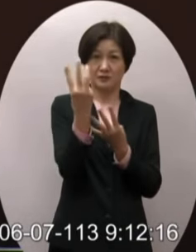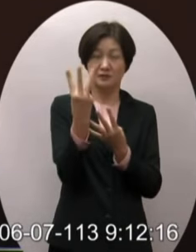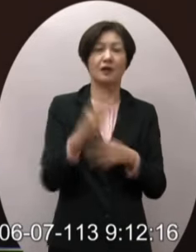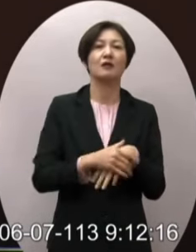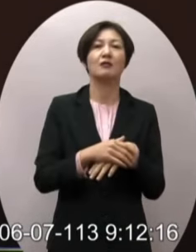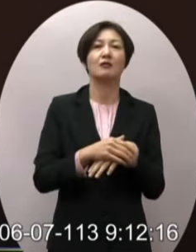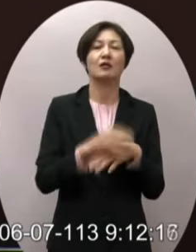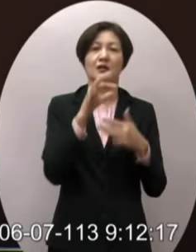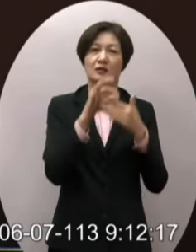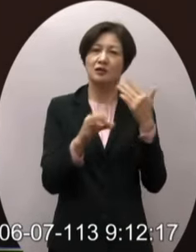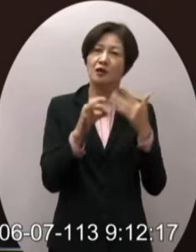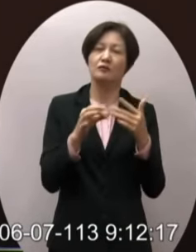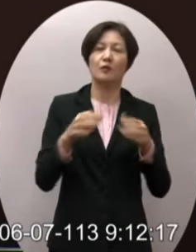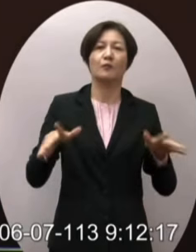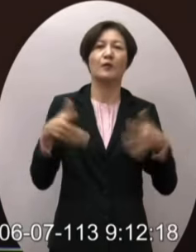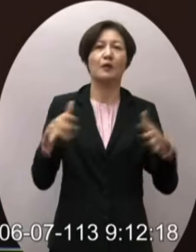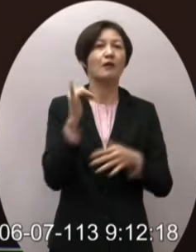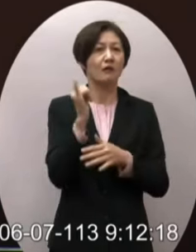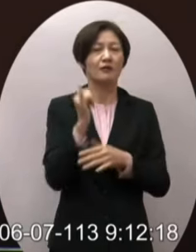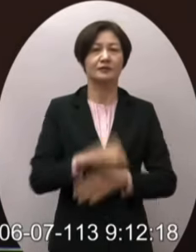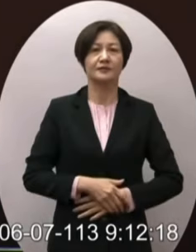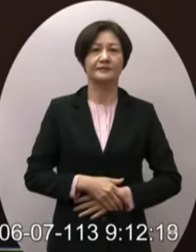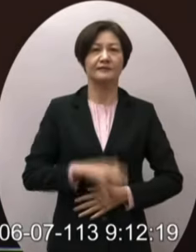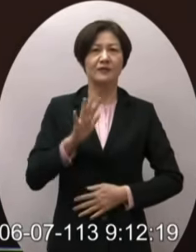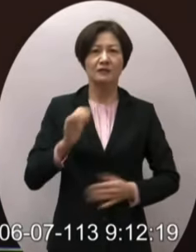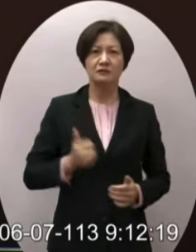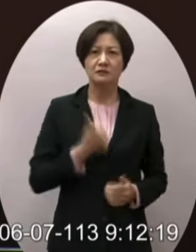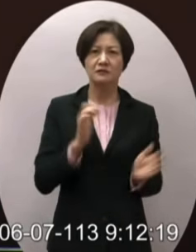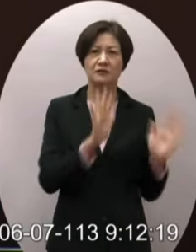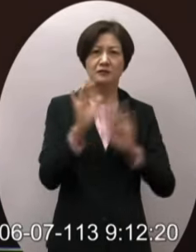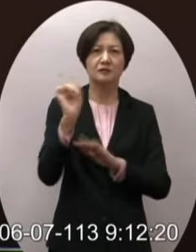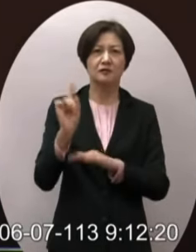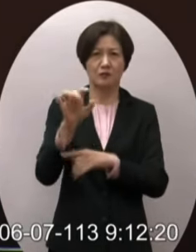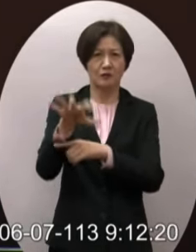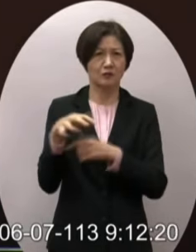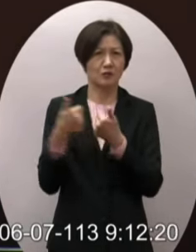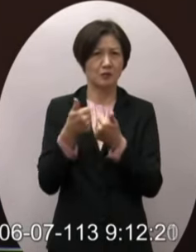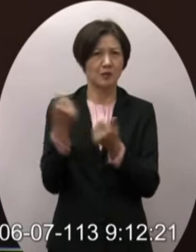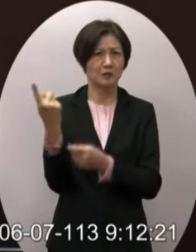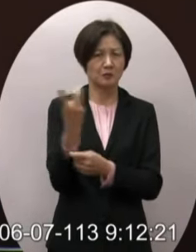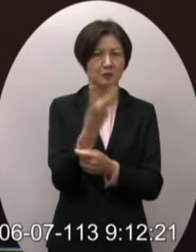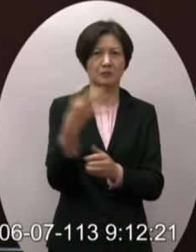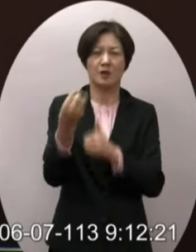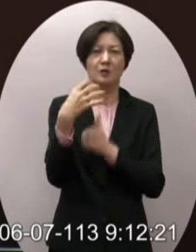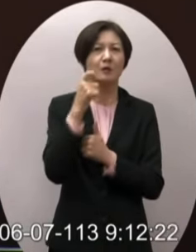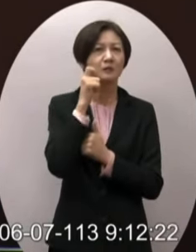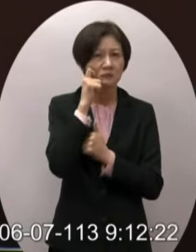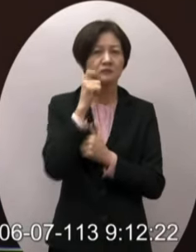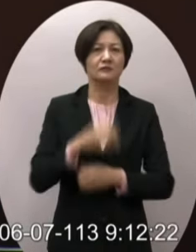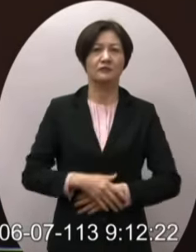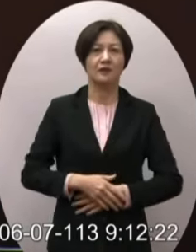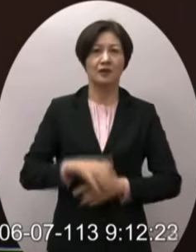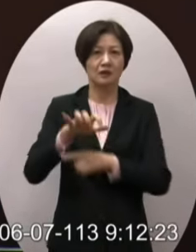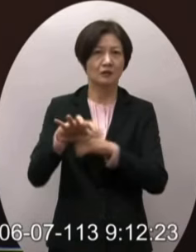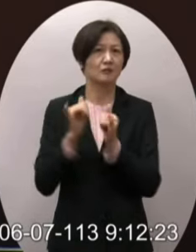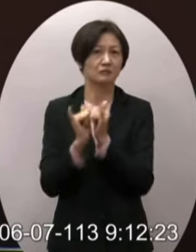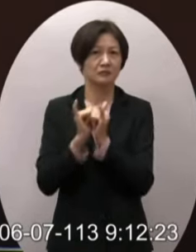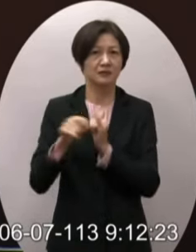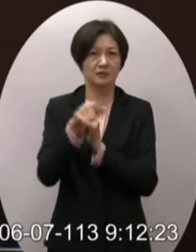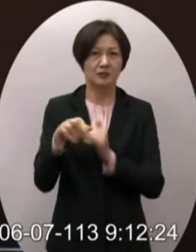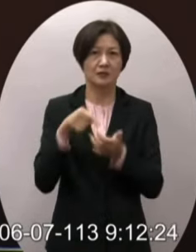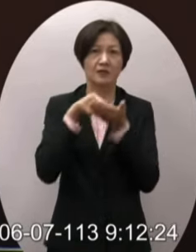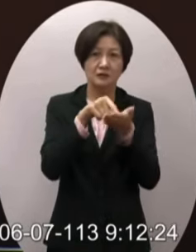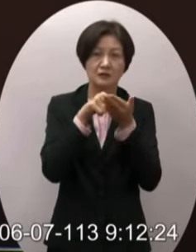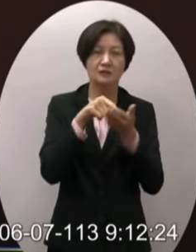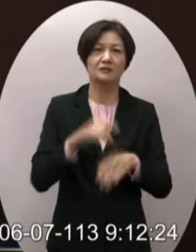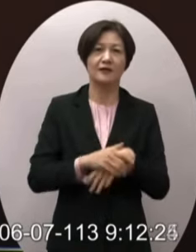交公粮。可是现实的状况上面，有几个农会都不断的提出来有执行上的问题。有很多农民即使申办了产